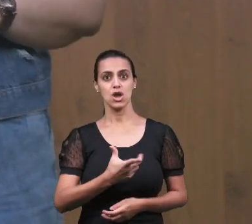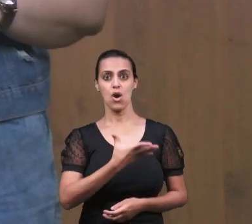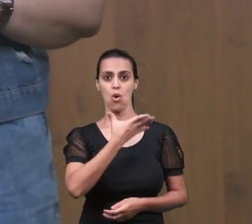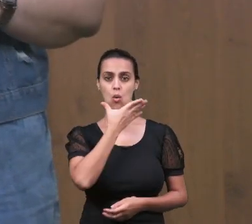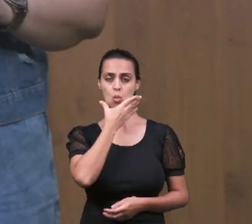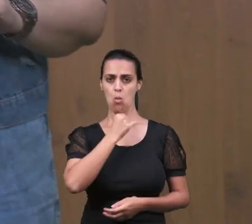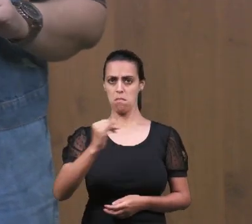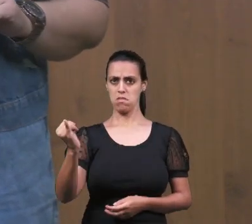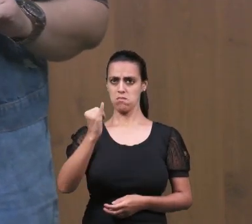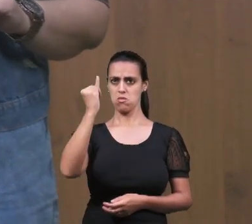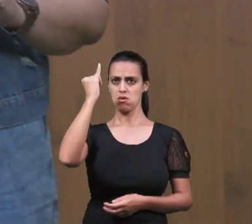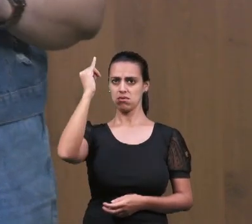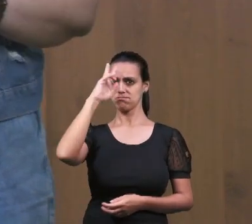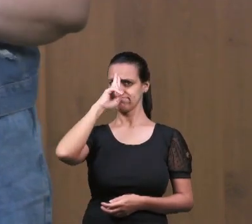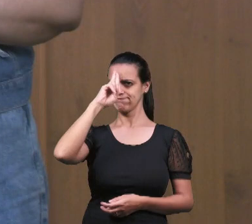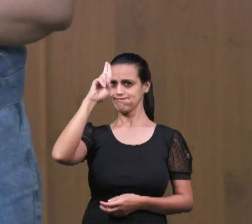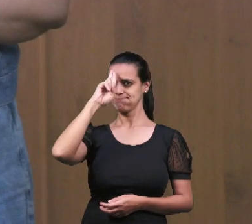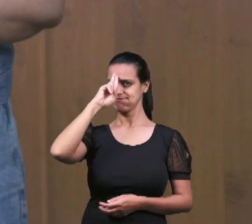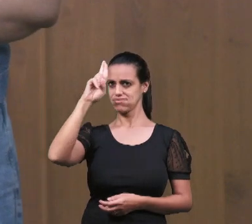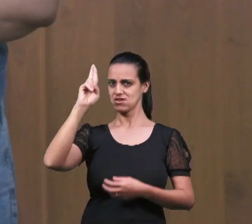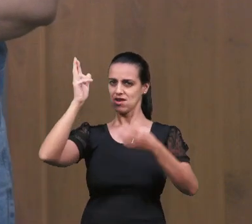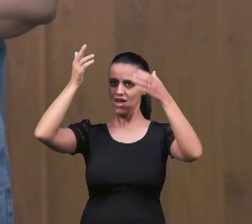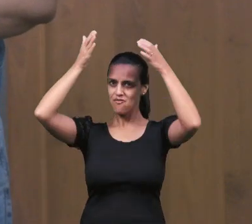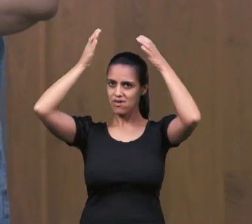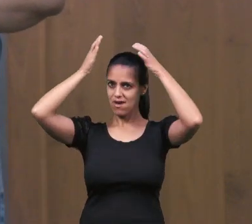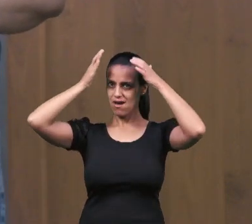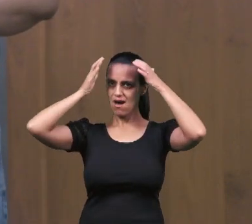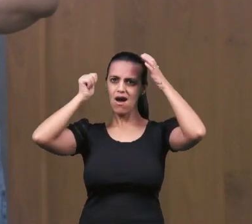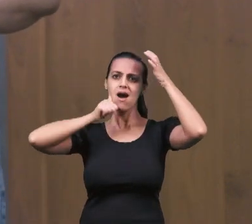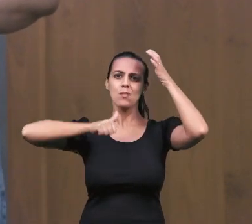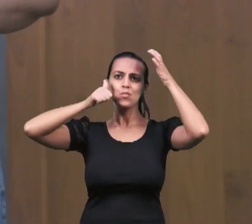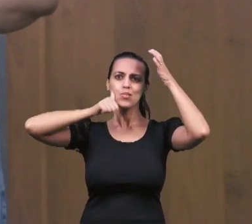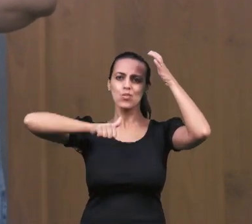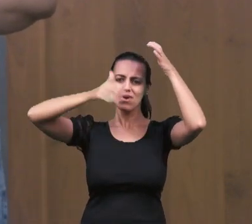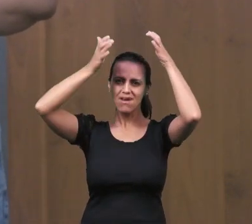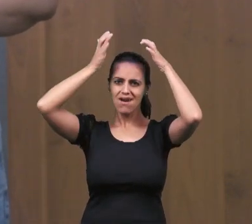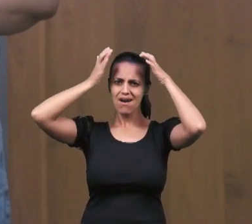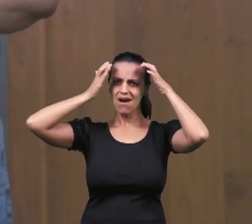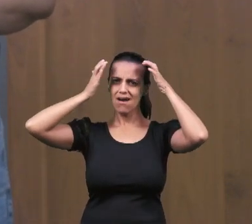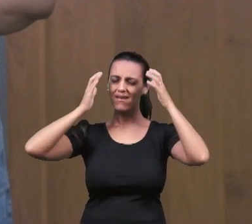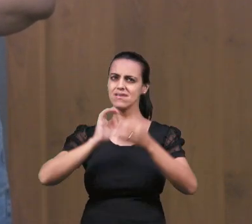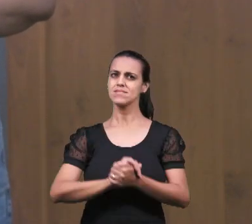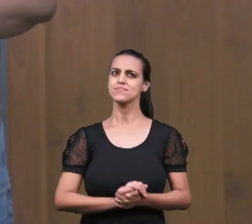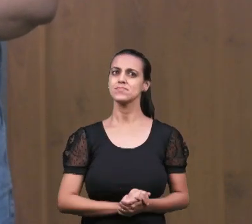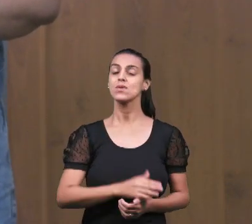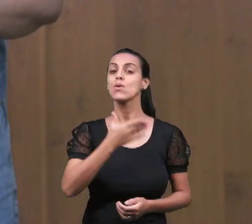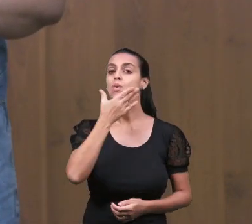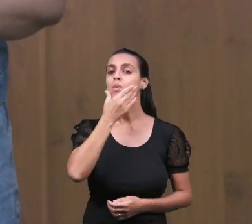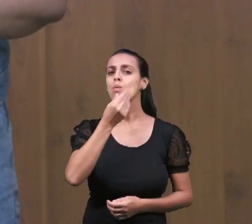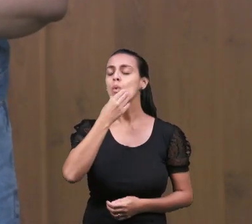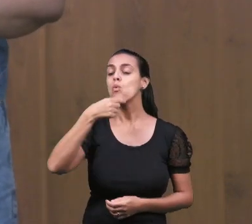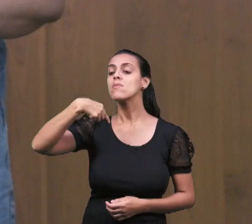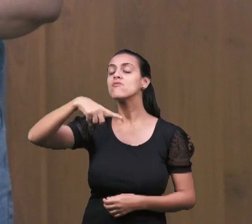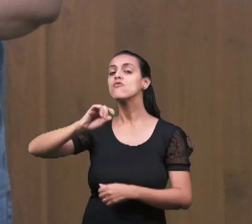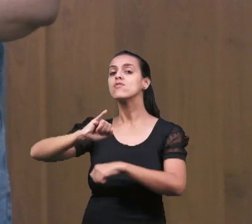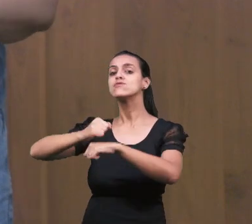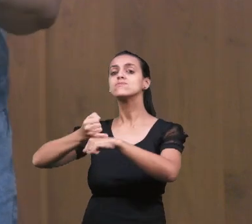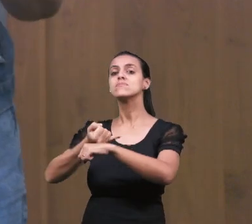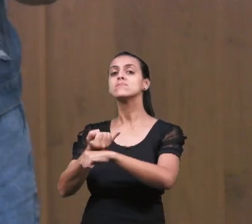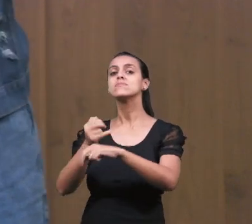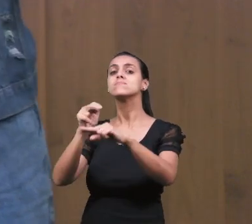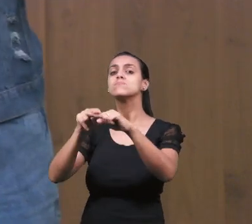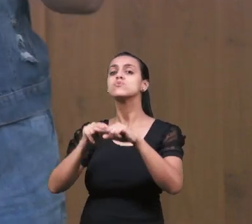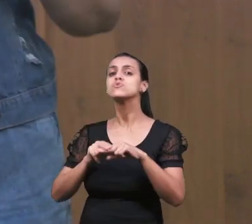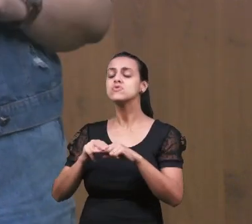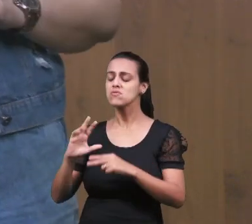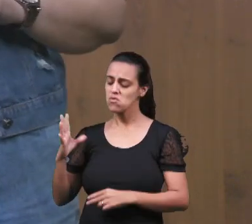eu une charrette qui transportait un homme. C'était un majordome et un